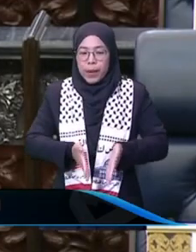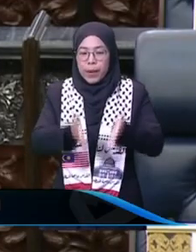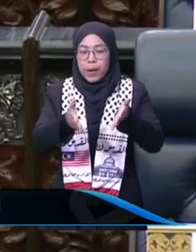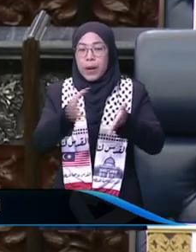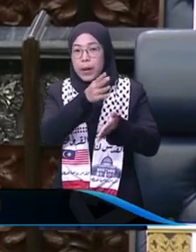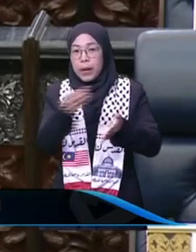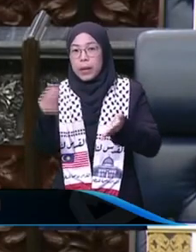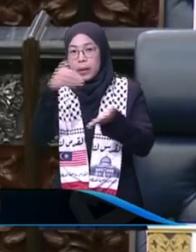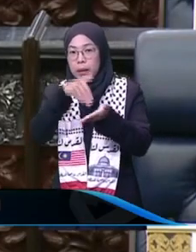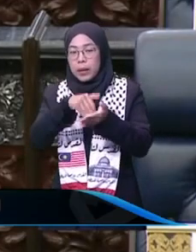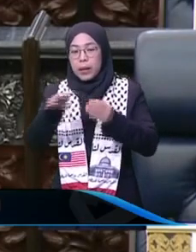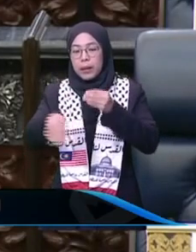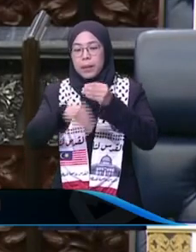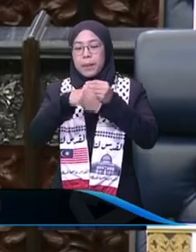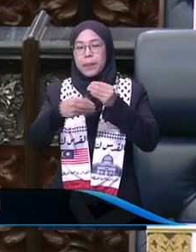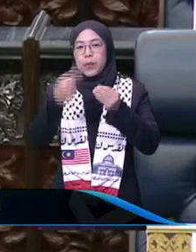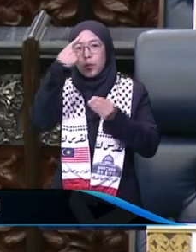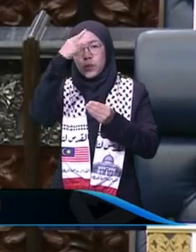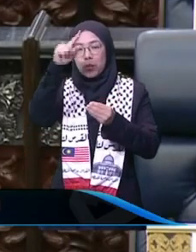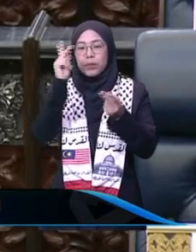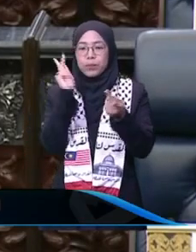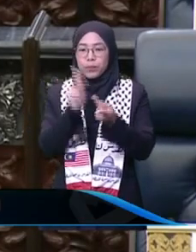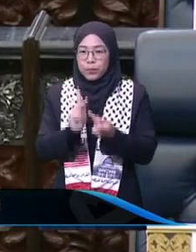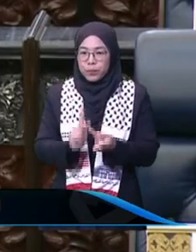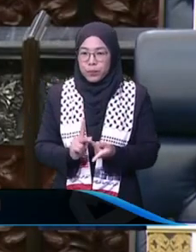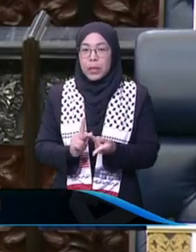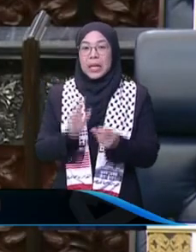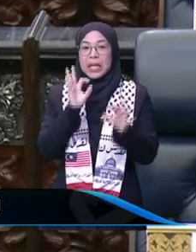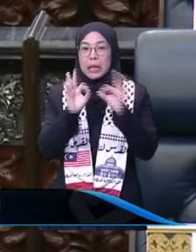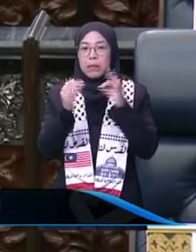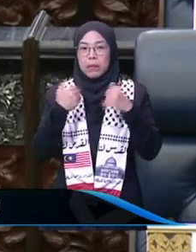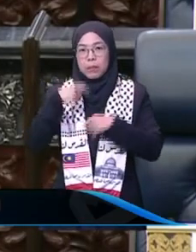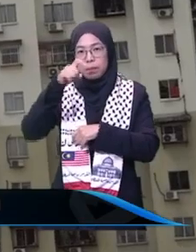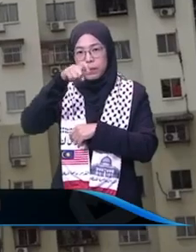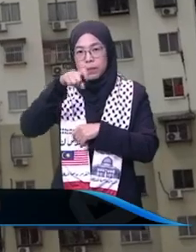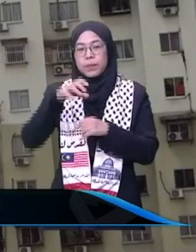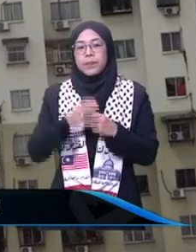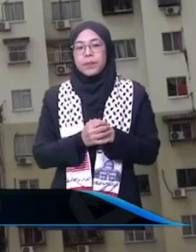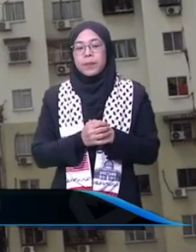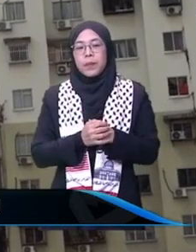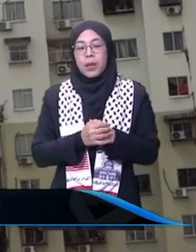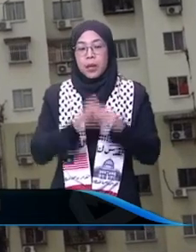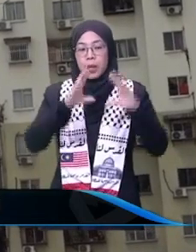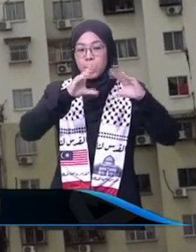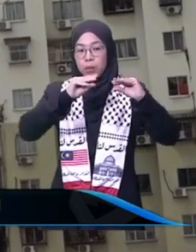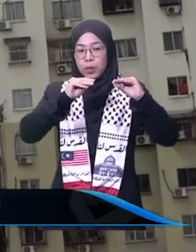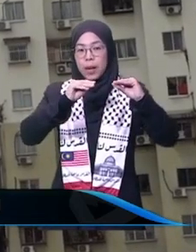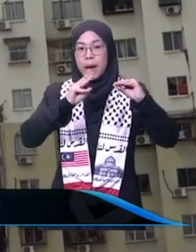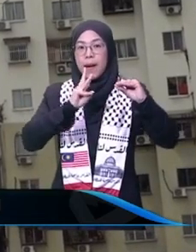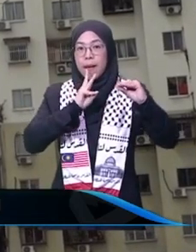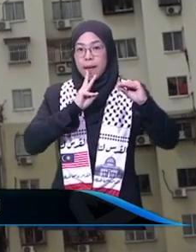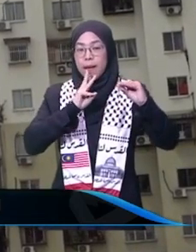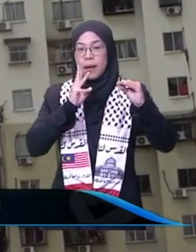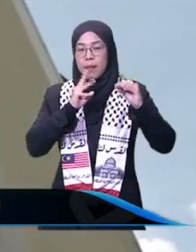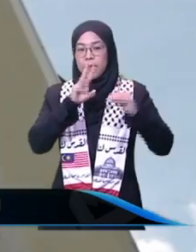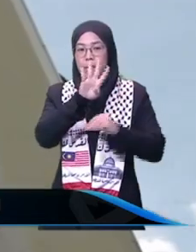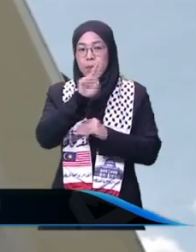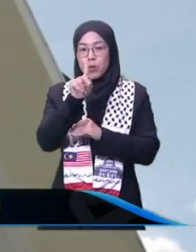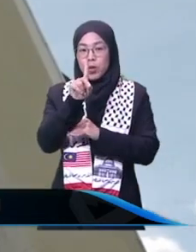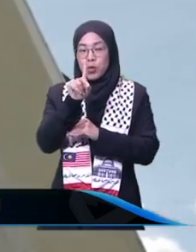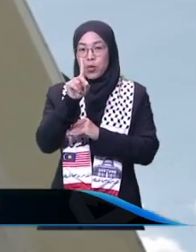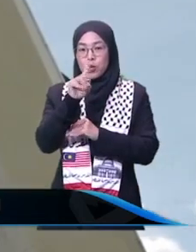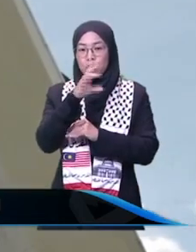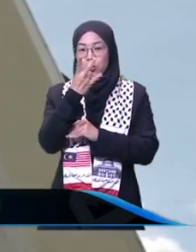serta melaksanakan penambahbaikan yang bersesuaian sekiranya diperlukan. Mesyuarat Majlis Sumber Air Negara ke-41 pada